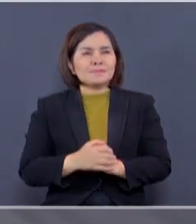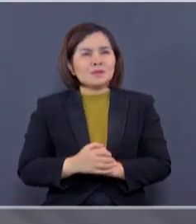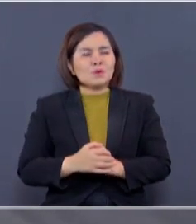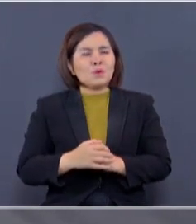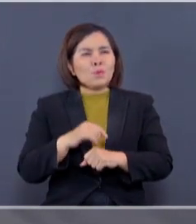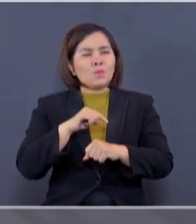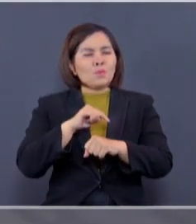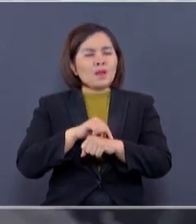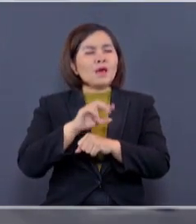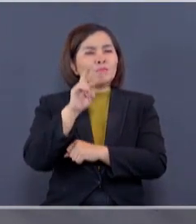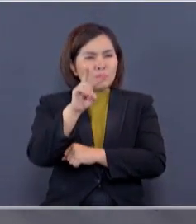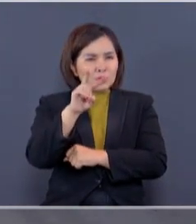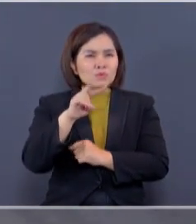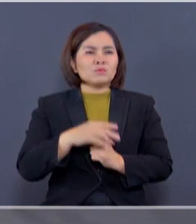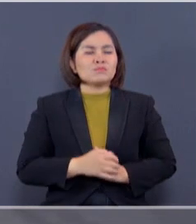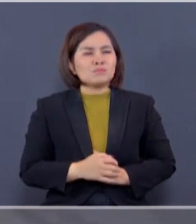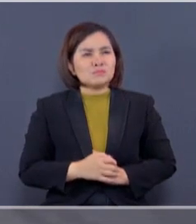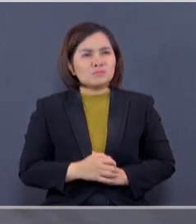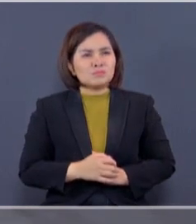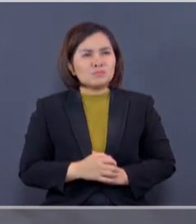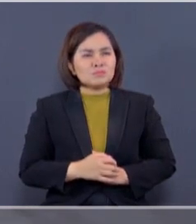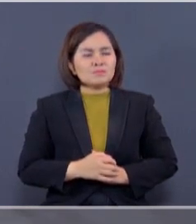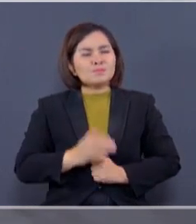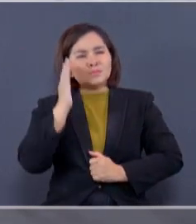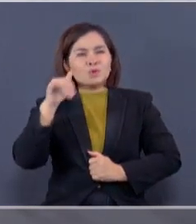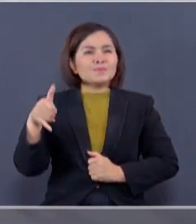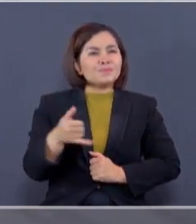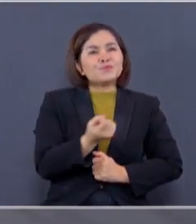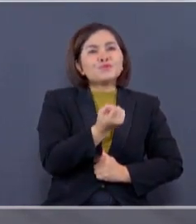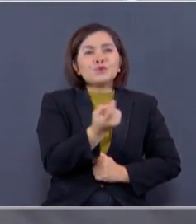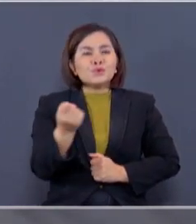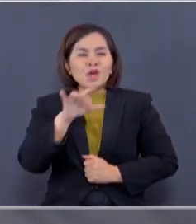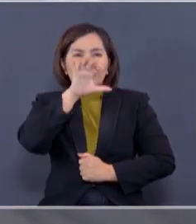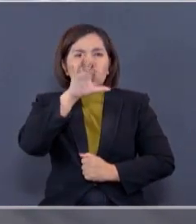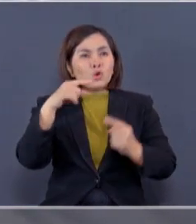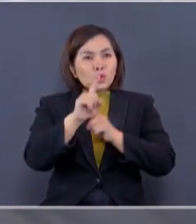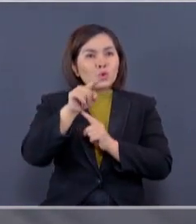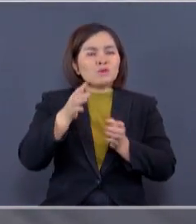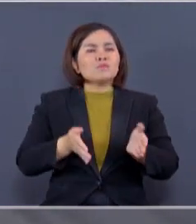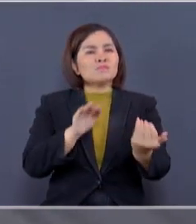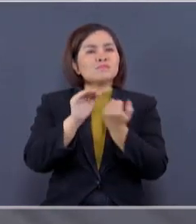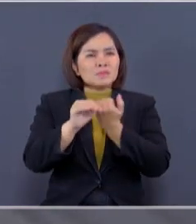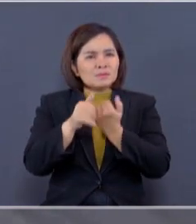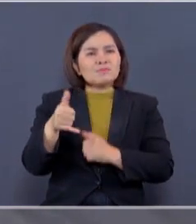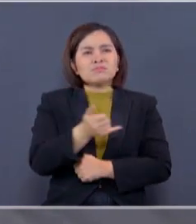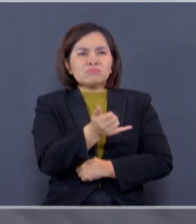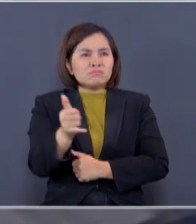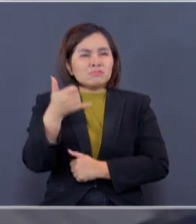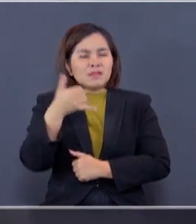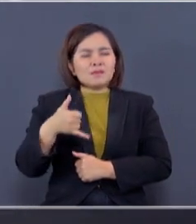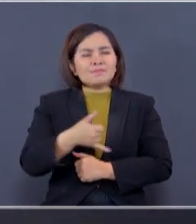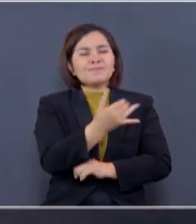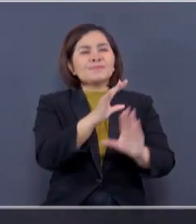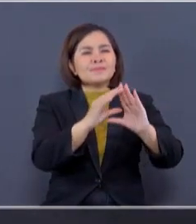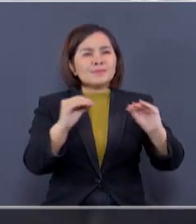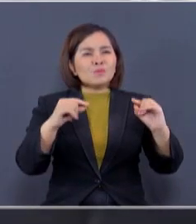2:00 น.เมื่อวานนี้นะคือตัวเขาเองเนี่ยไปไลฟ์สดโวยวายอยู่ตรงนั้นสักพักใหญ่แล้วค่ะก่อนจะเดินหายเข้